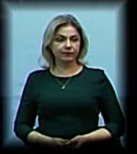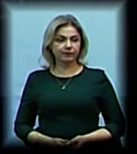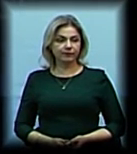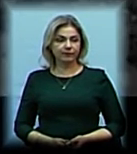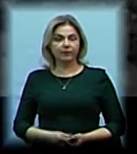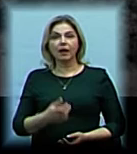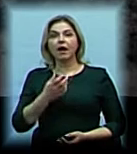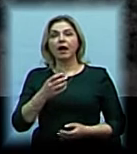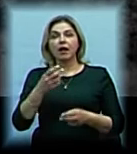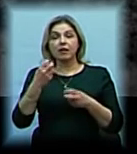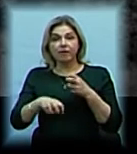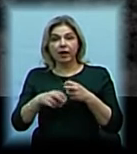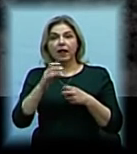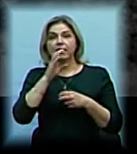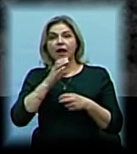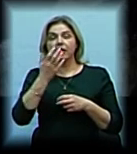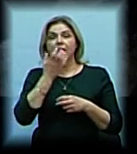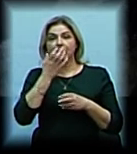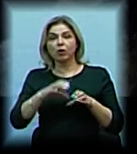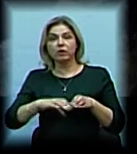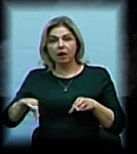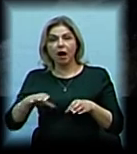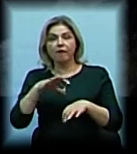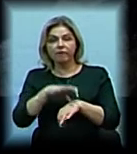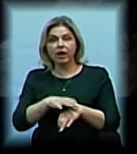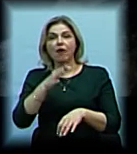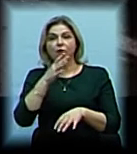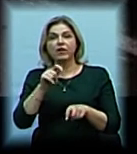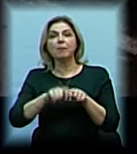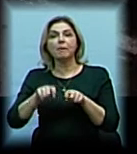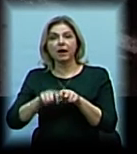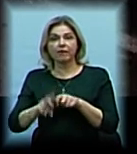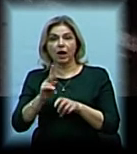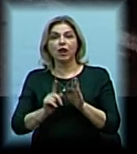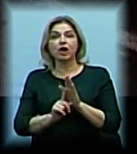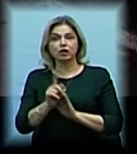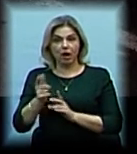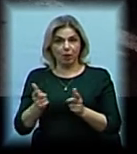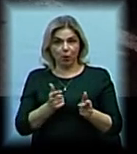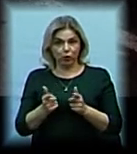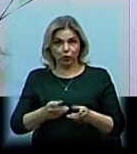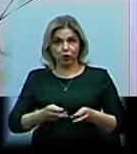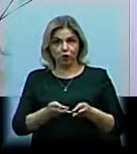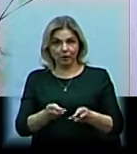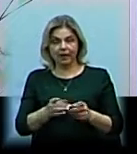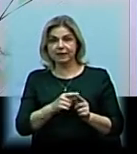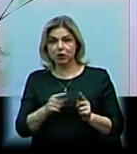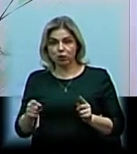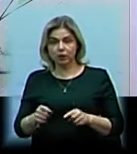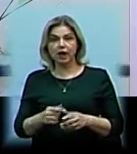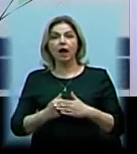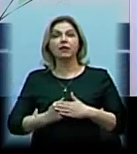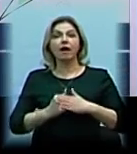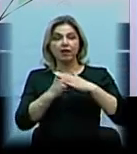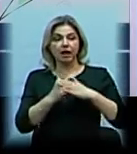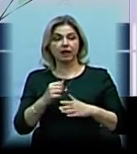Дефекти на теплотрасі виявили під час перевірки готовності системи до початку опалювального сезону. Тиск у